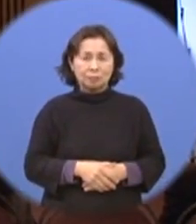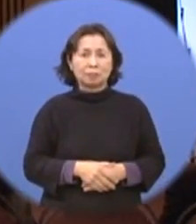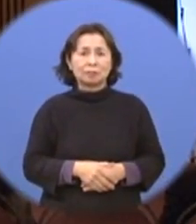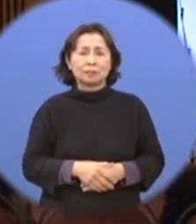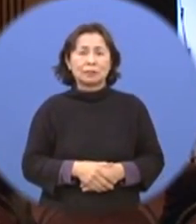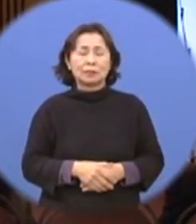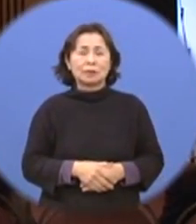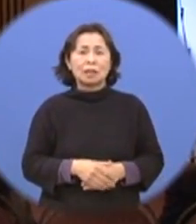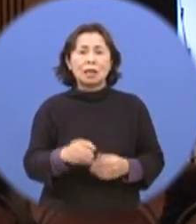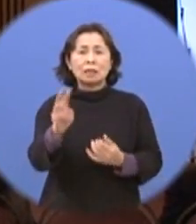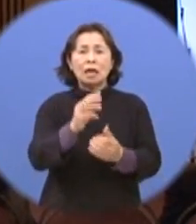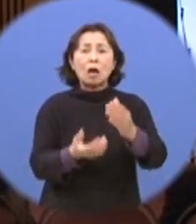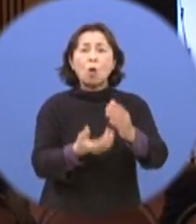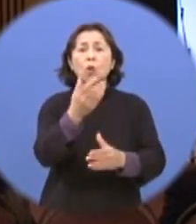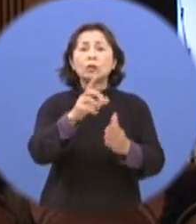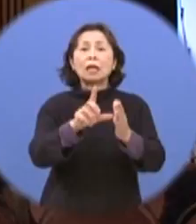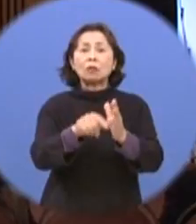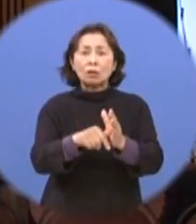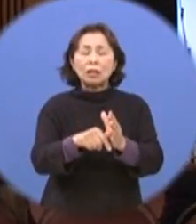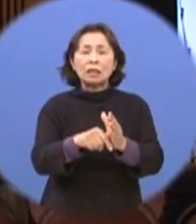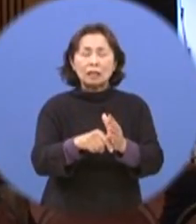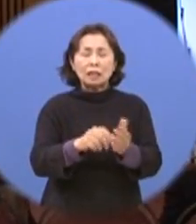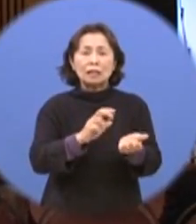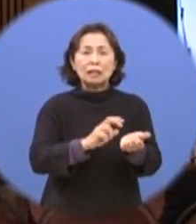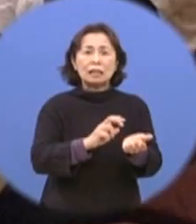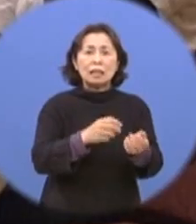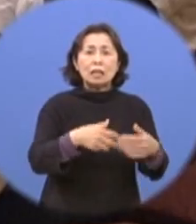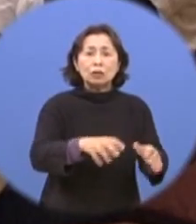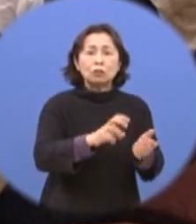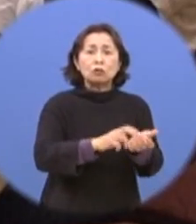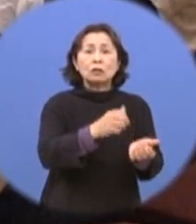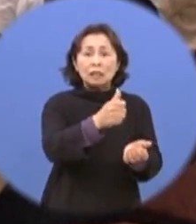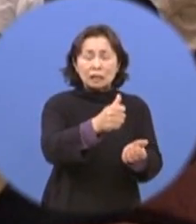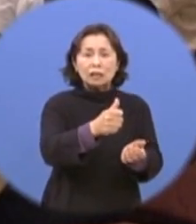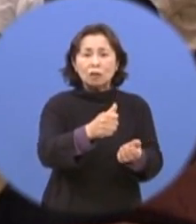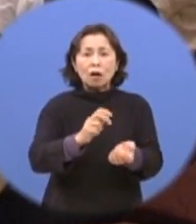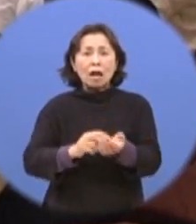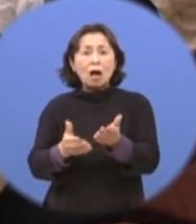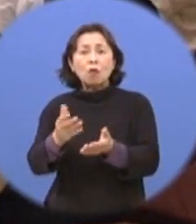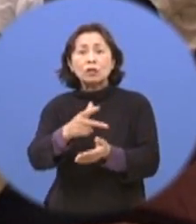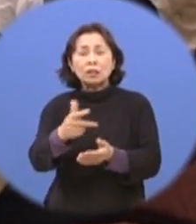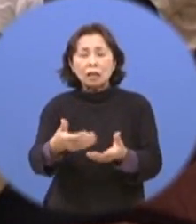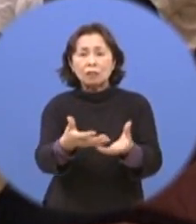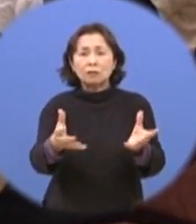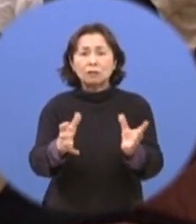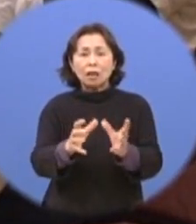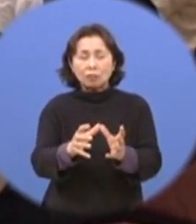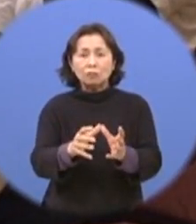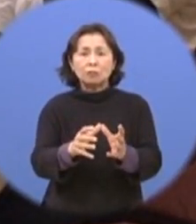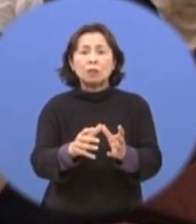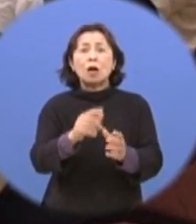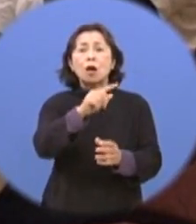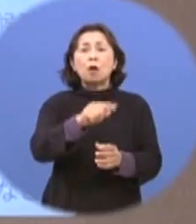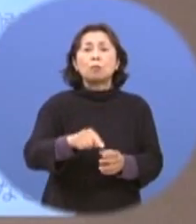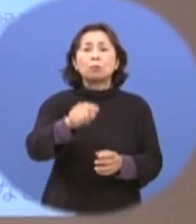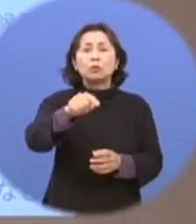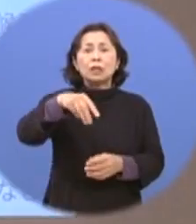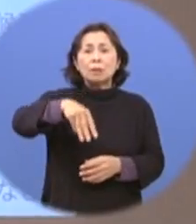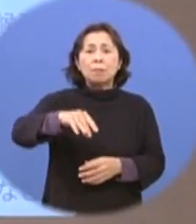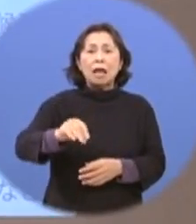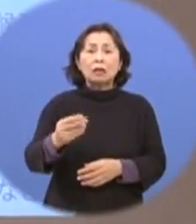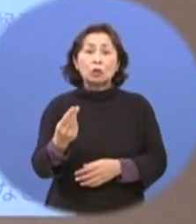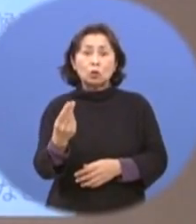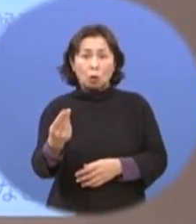師などで結線され犬や猫などのペットを救う災害銅ブス医療支援チームv マットを